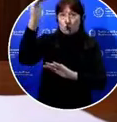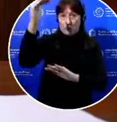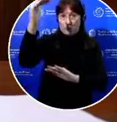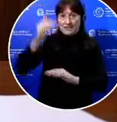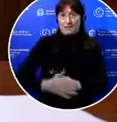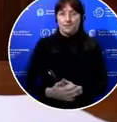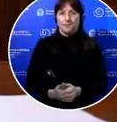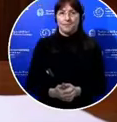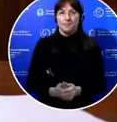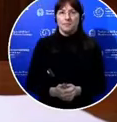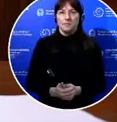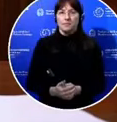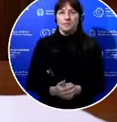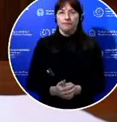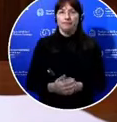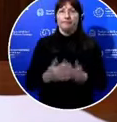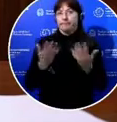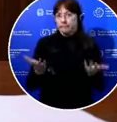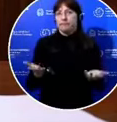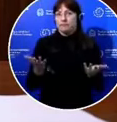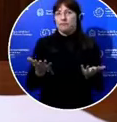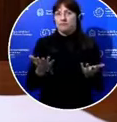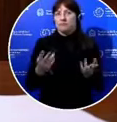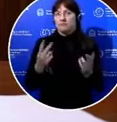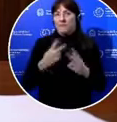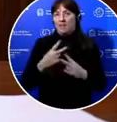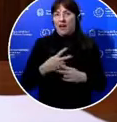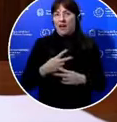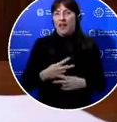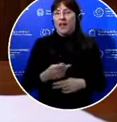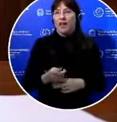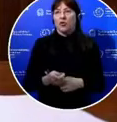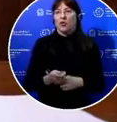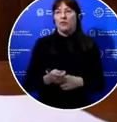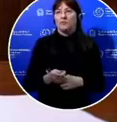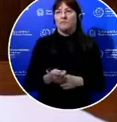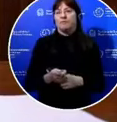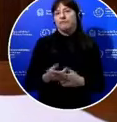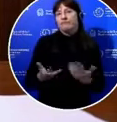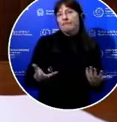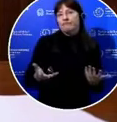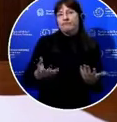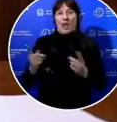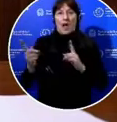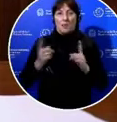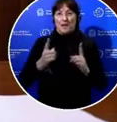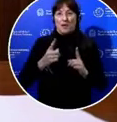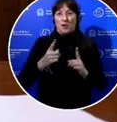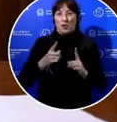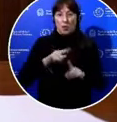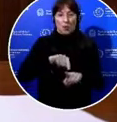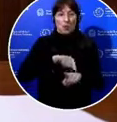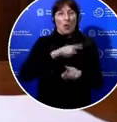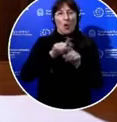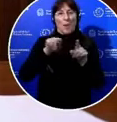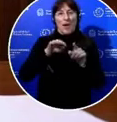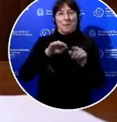adulti. Certo, certamente, questo lungo periodo, questo lungo